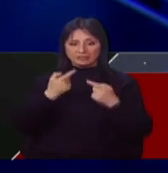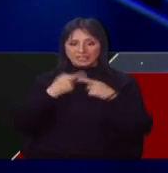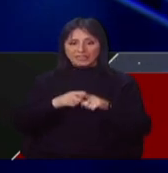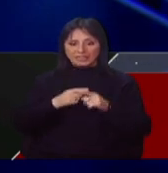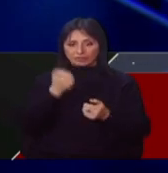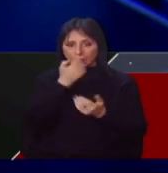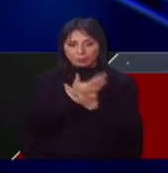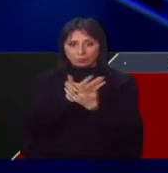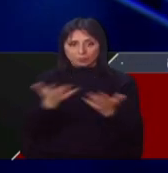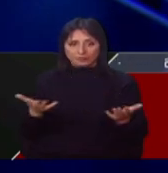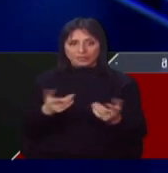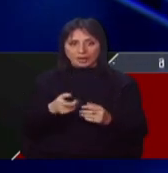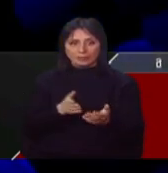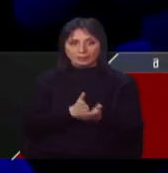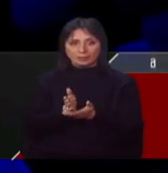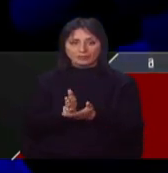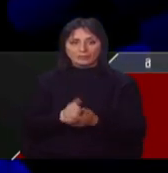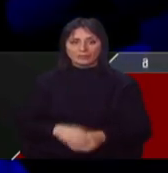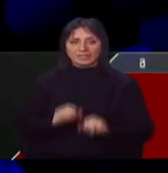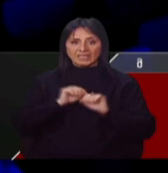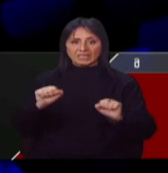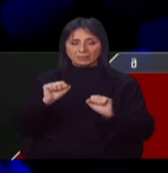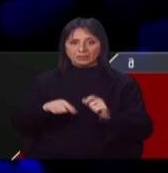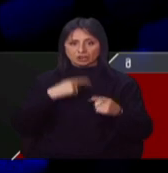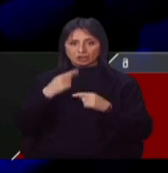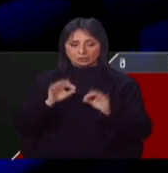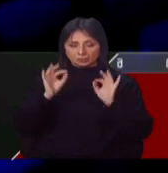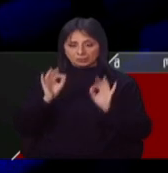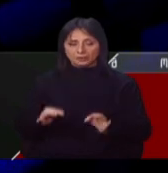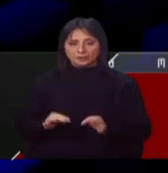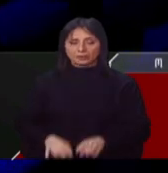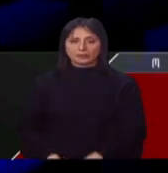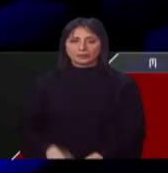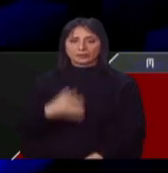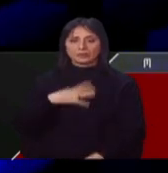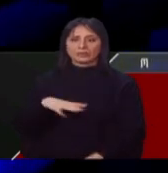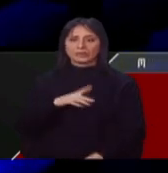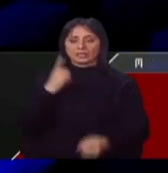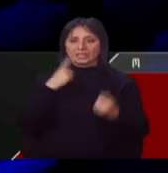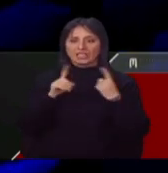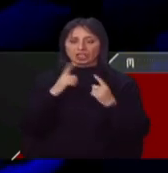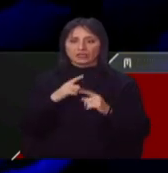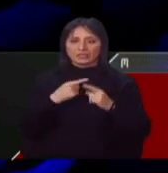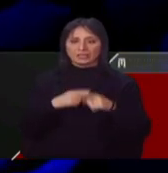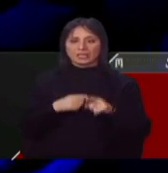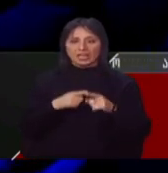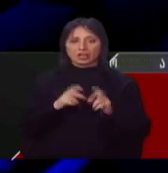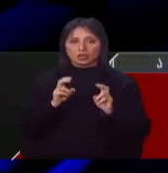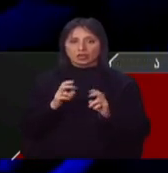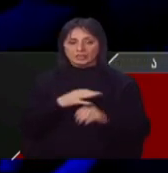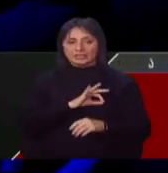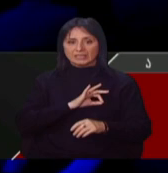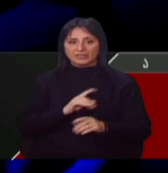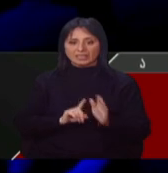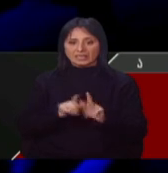ტექნოლოგიური პროდუქტები ამ მიმართულებით. თამამად შეიძლება ითქვას, რომ მართლაც საქართველოს ინოვაციებისა და ტექნოლოგიების